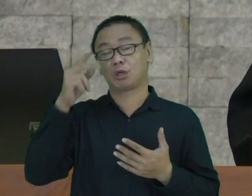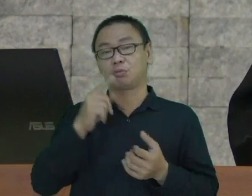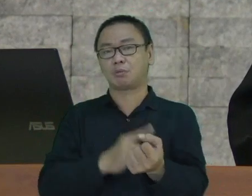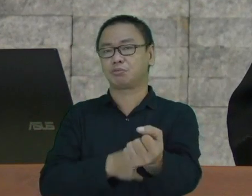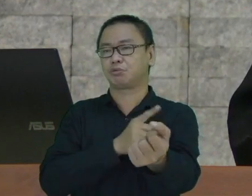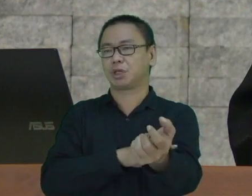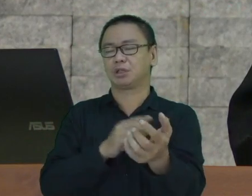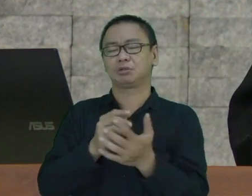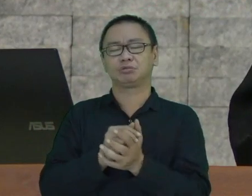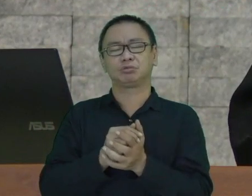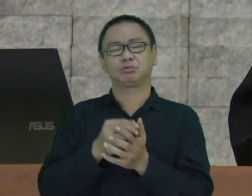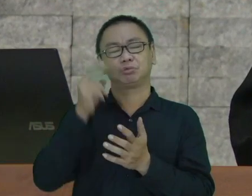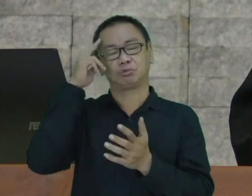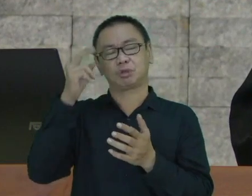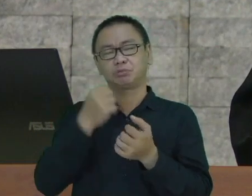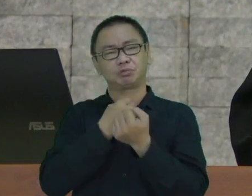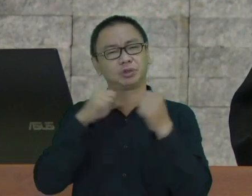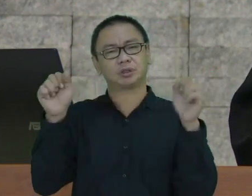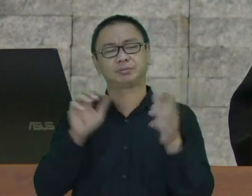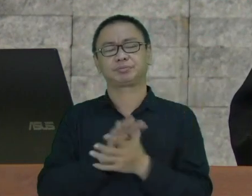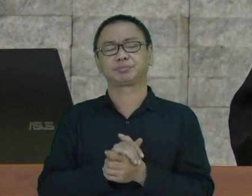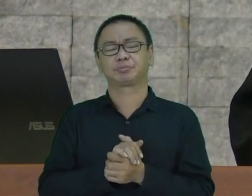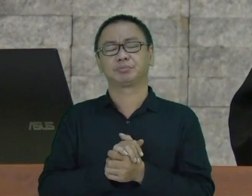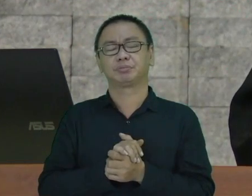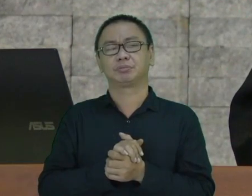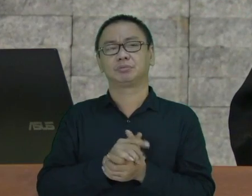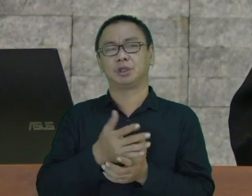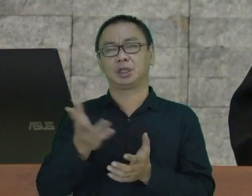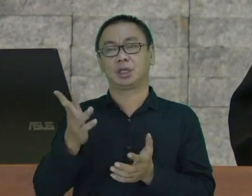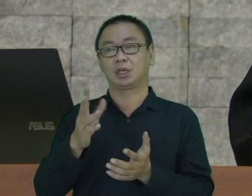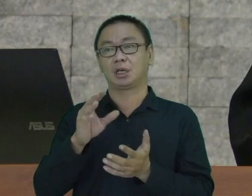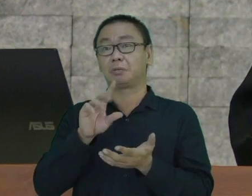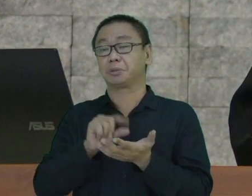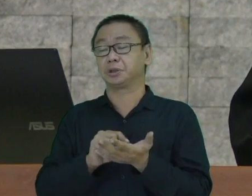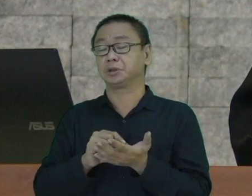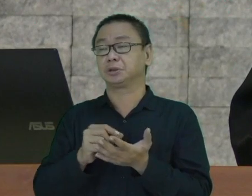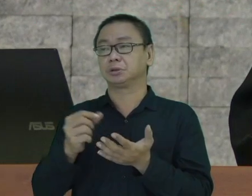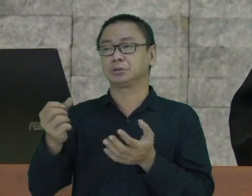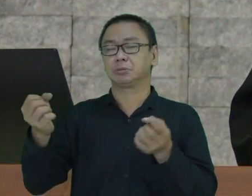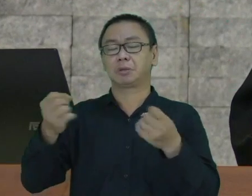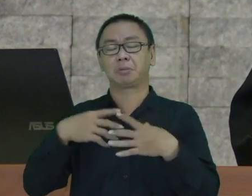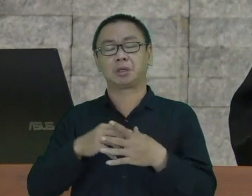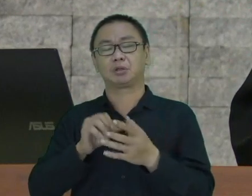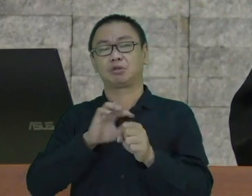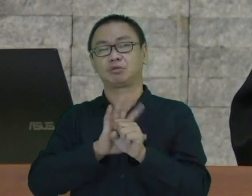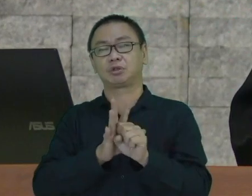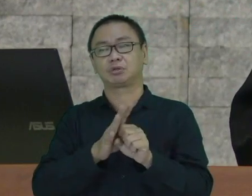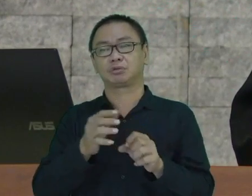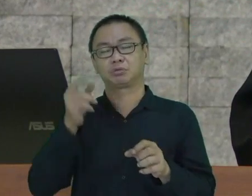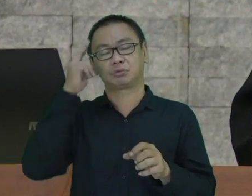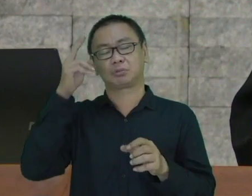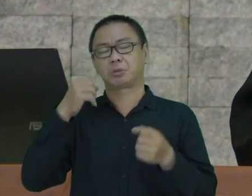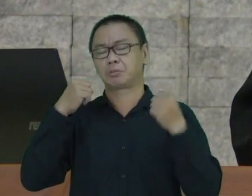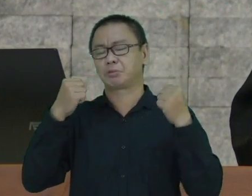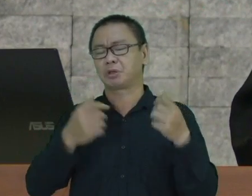Tuhan pulihkan mereka. Mereka yang harus terpapar COVID, Tuhan mampukan dan kuatkan mereka